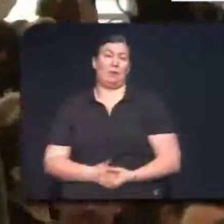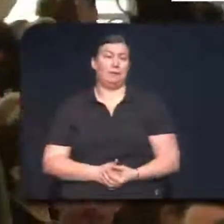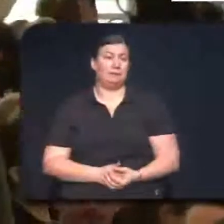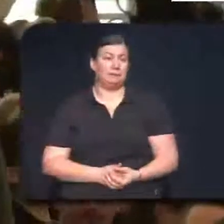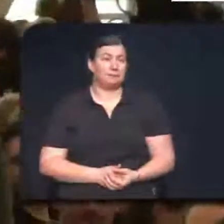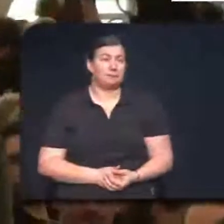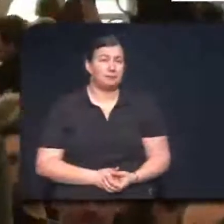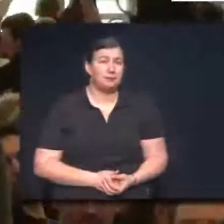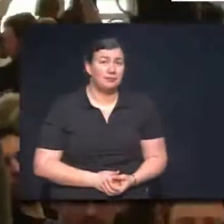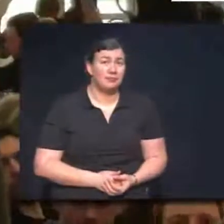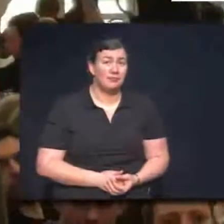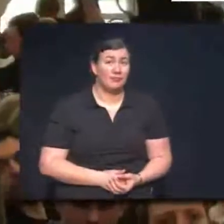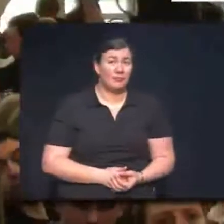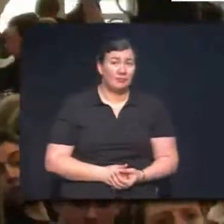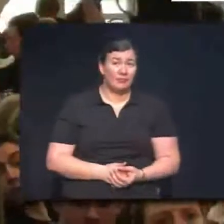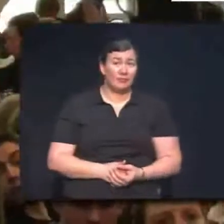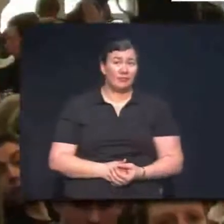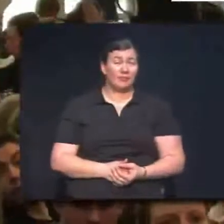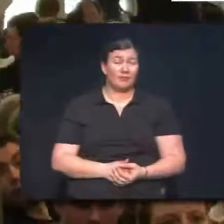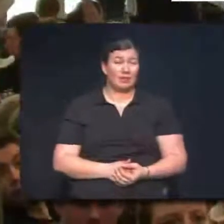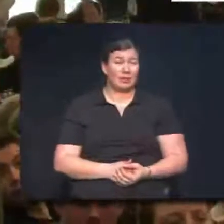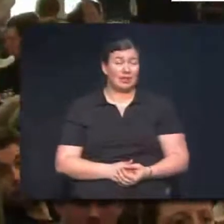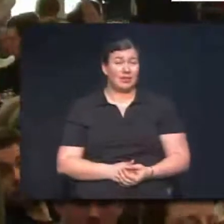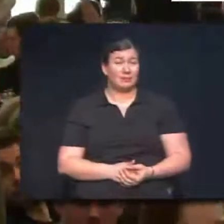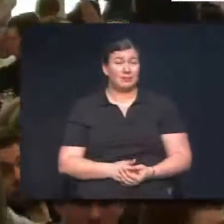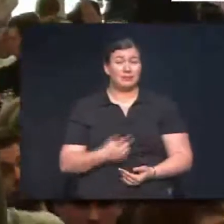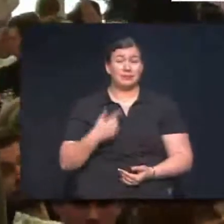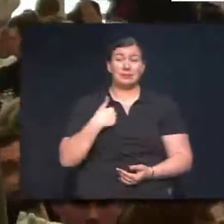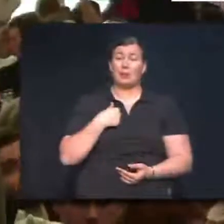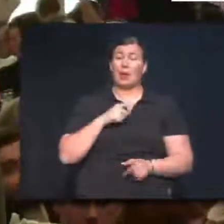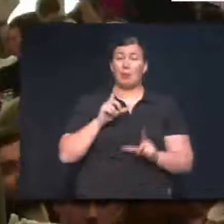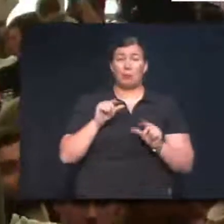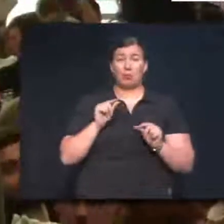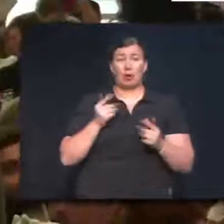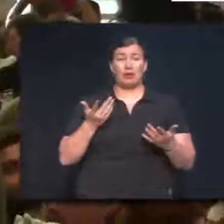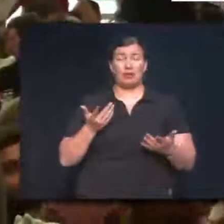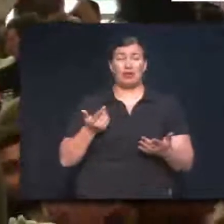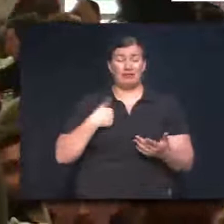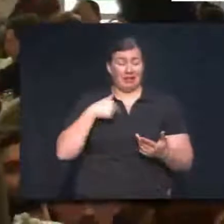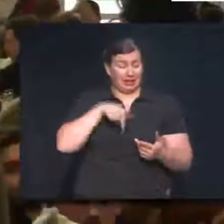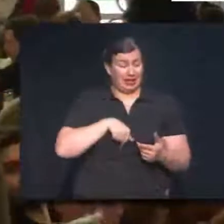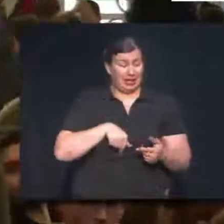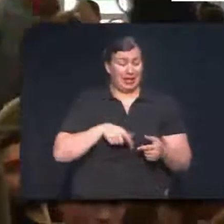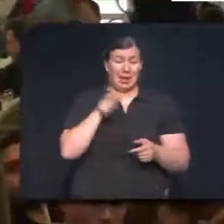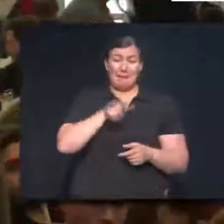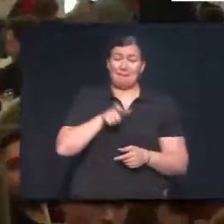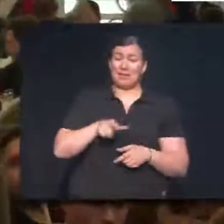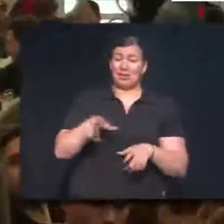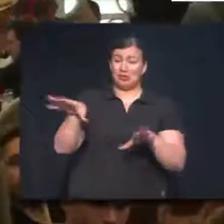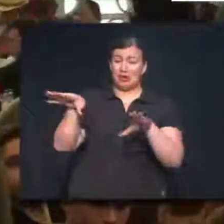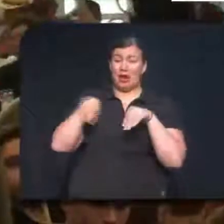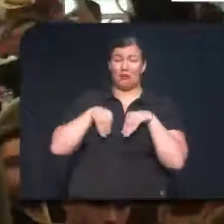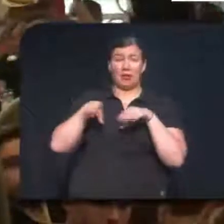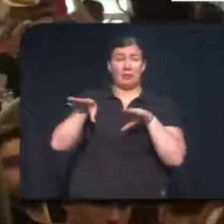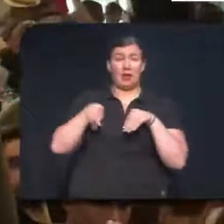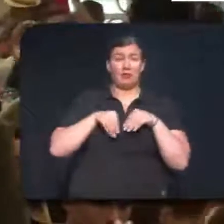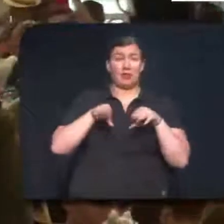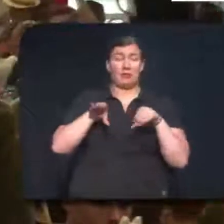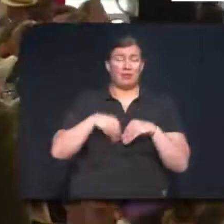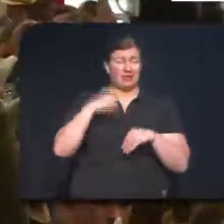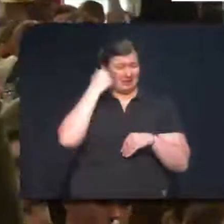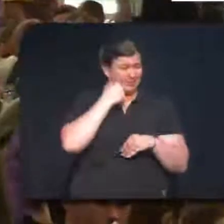das heißt anstelle also wenn wir hier Menschen aufnehmen zum Ende ja